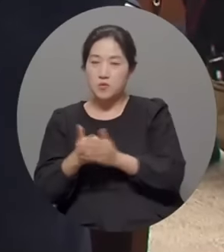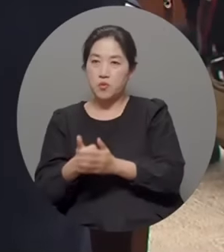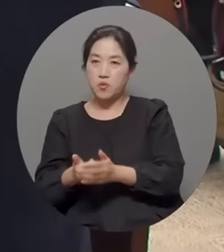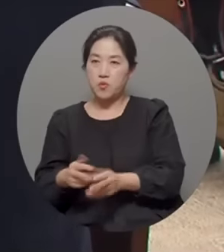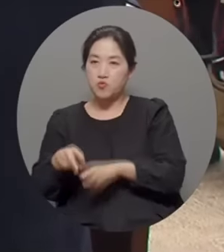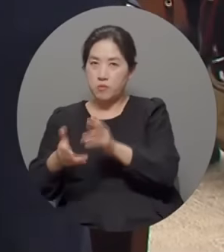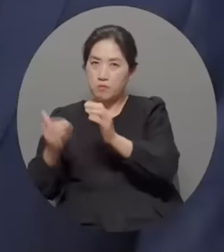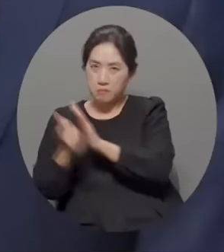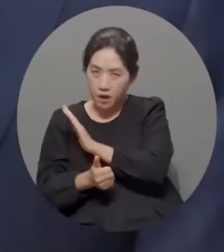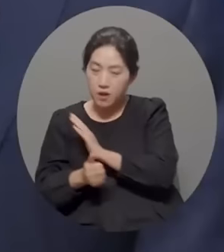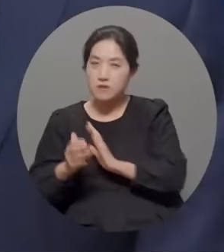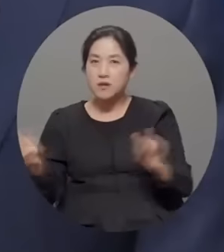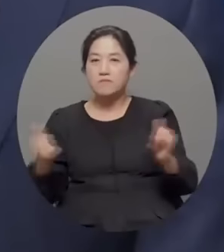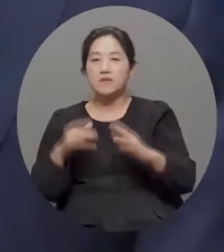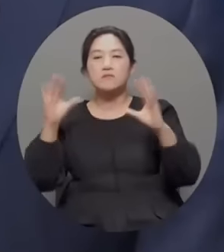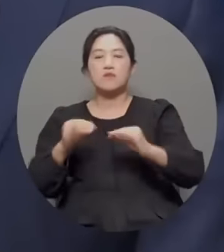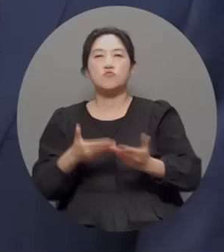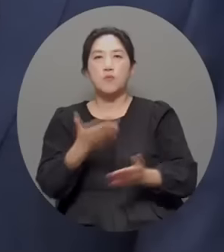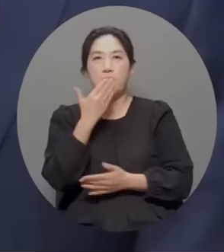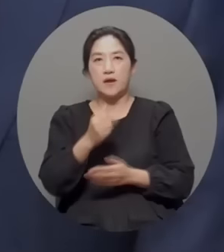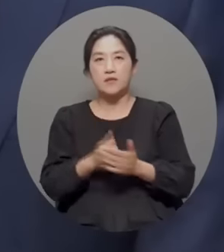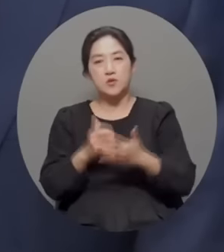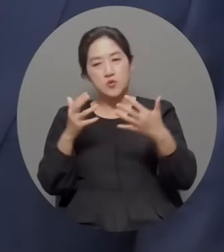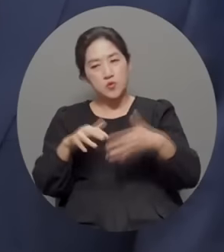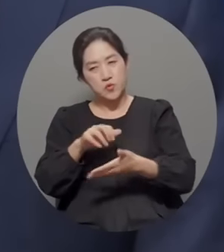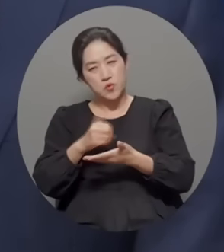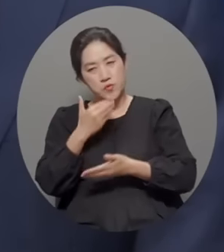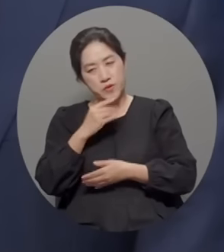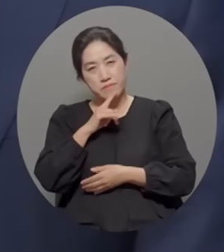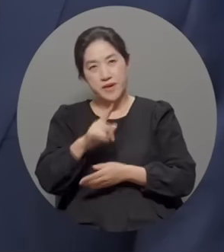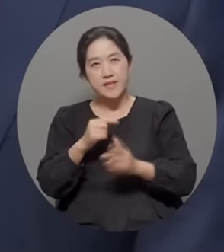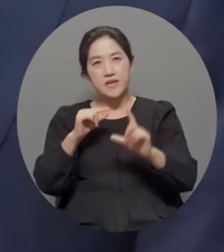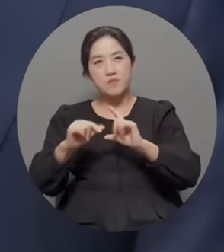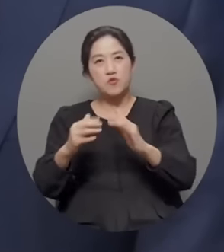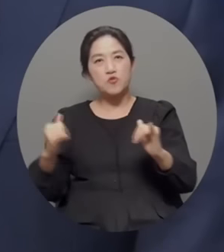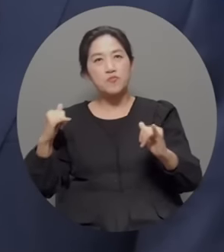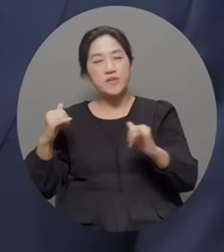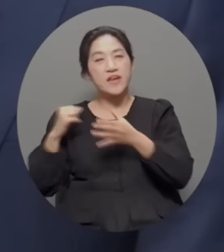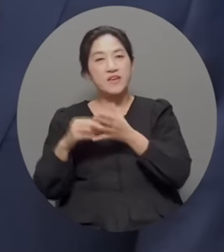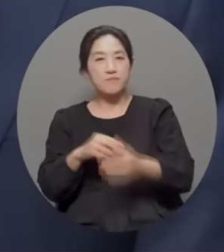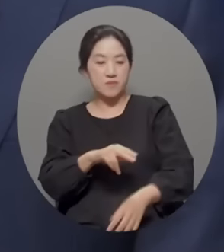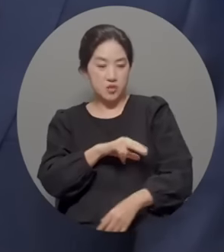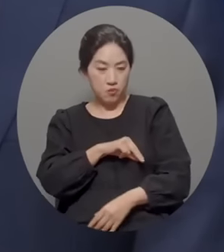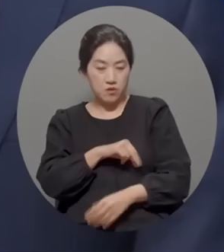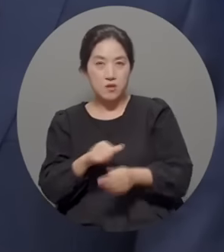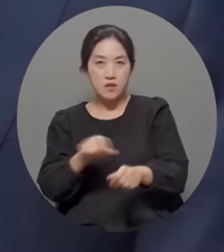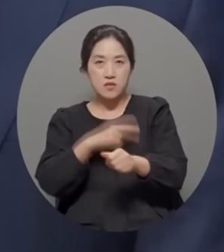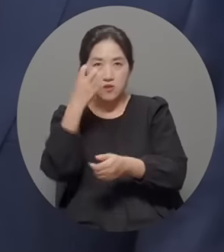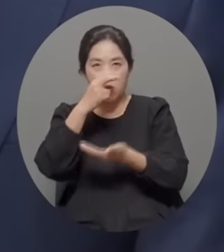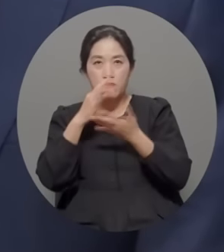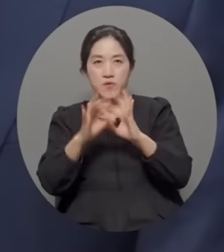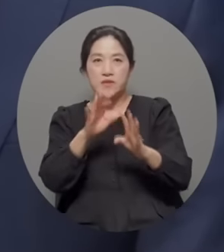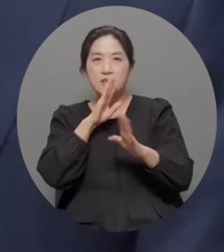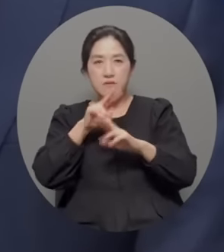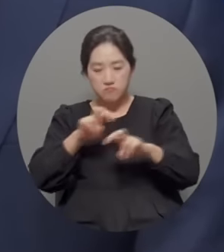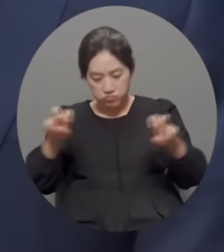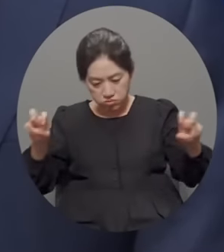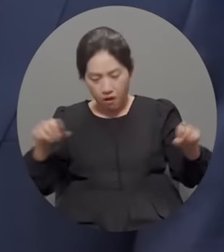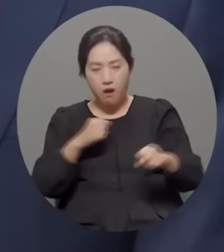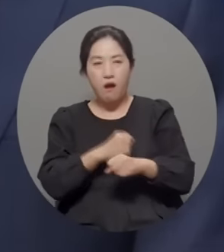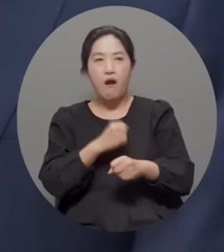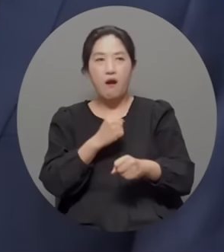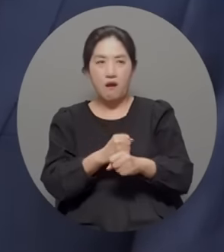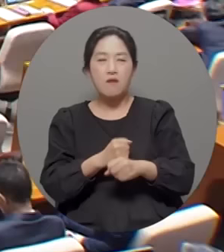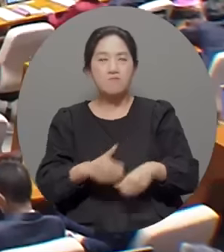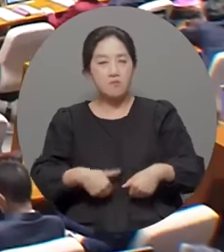있습니다. 당초 조건부 수용 가능성을 내비쳤던 일부 국민의힘 의원들도 특검을 통한 진상규명의 필요성에는 동의하고